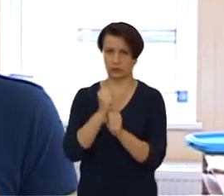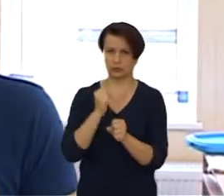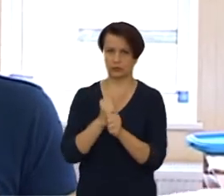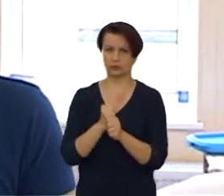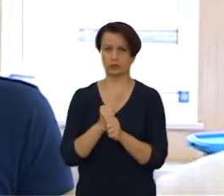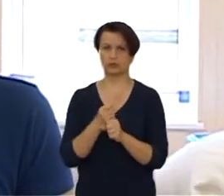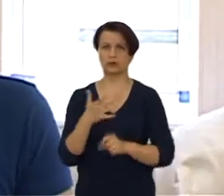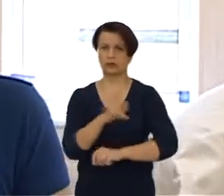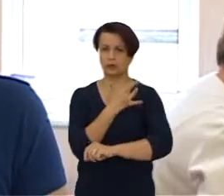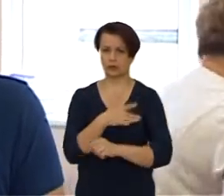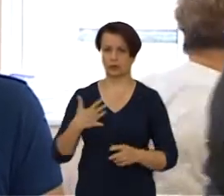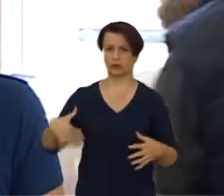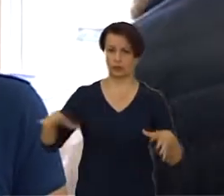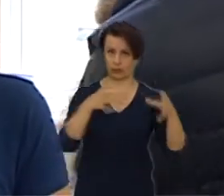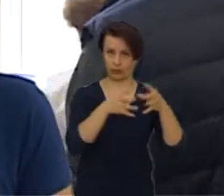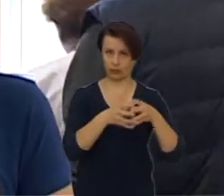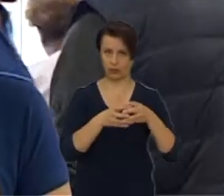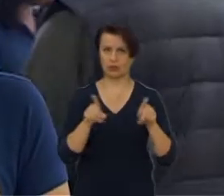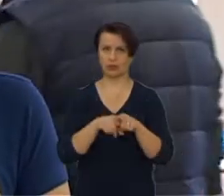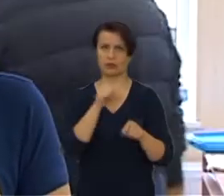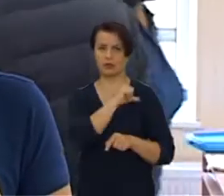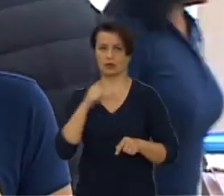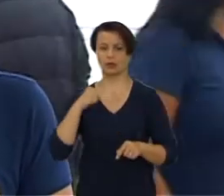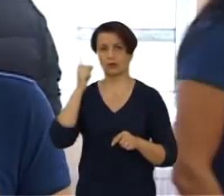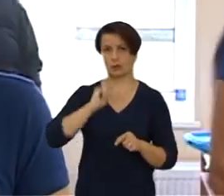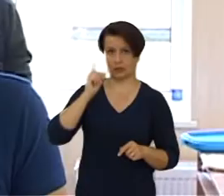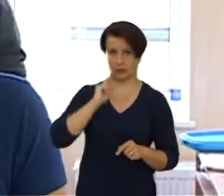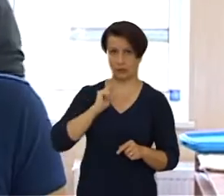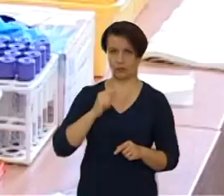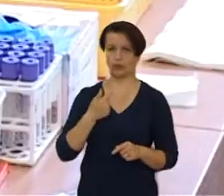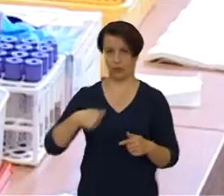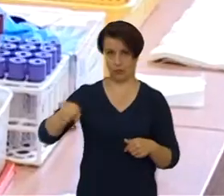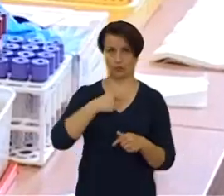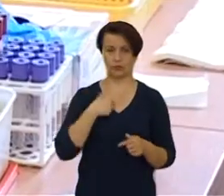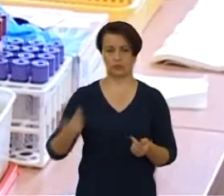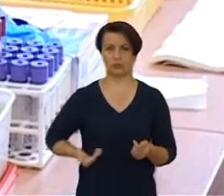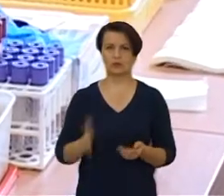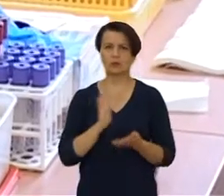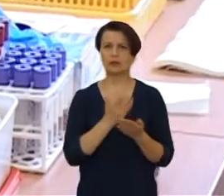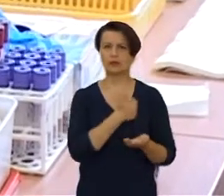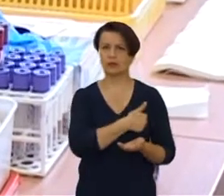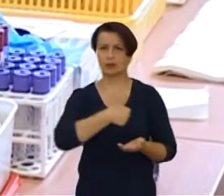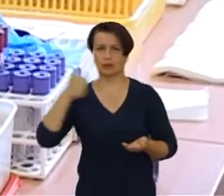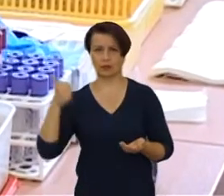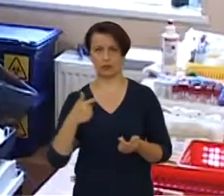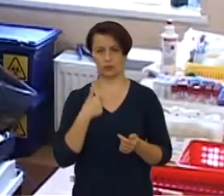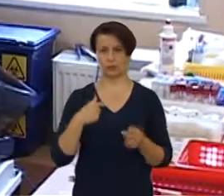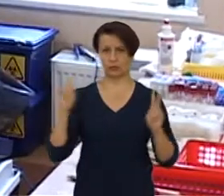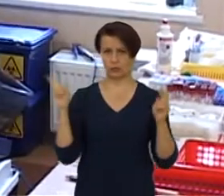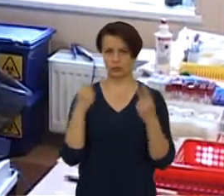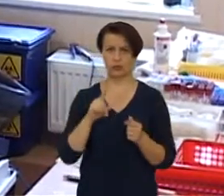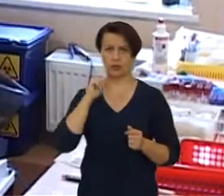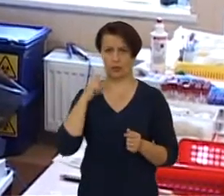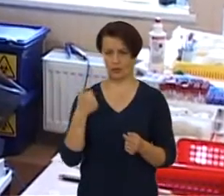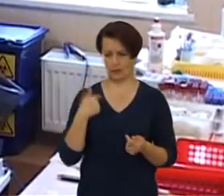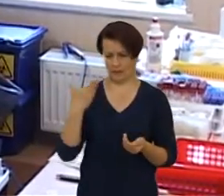skatina tarnauti bendruomenėje, skatina savanoriauti. O nuo to kiekvieno mūsų gyvenimas tampa tik tai geresnis. Mūsų klubas